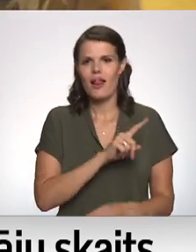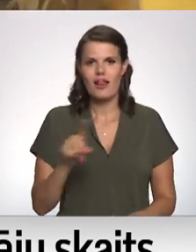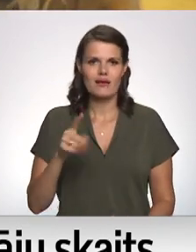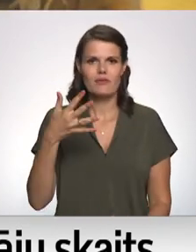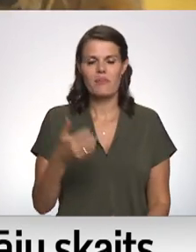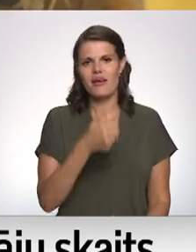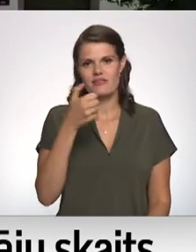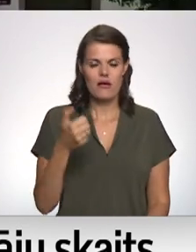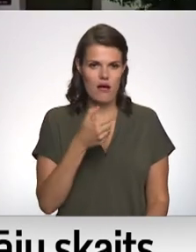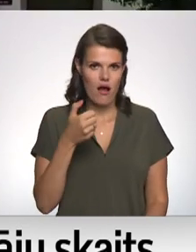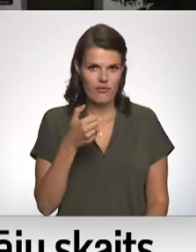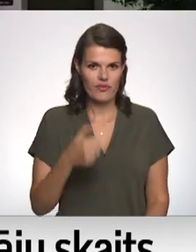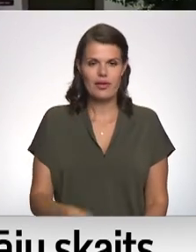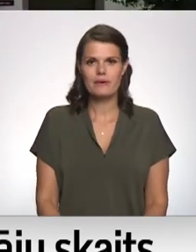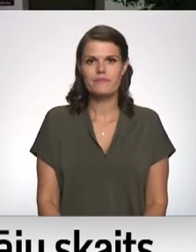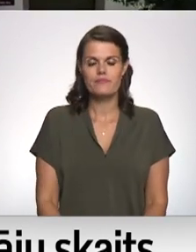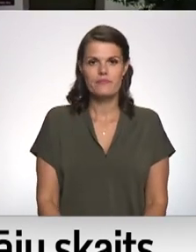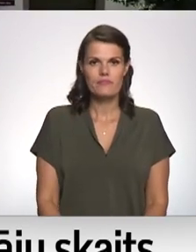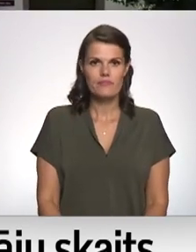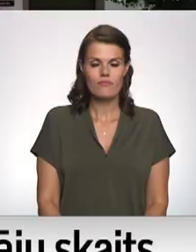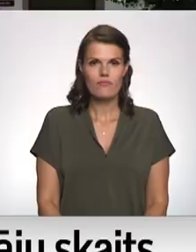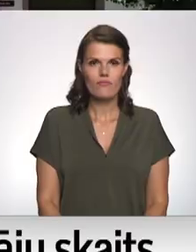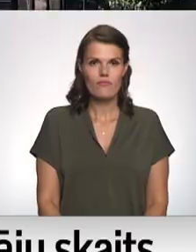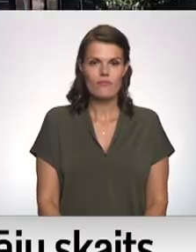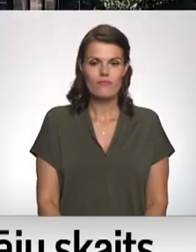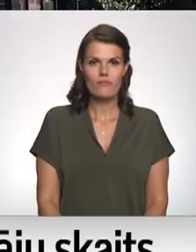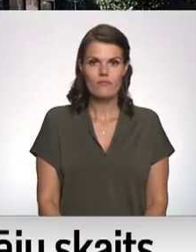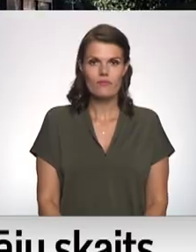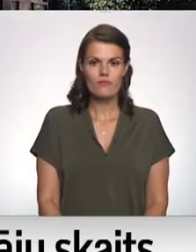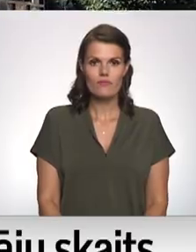5 gadiem cietumā. Diana Aboltiņa, Mikus Andersons, Zemgales reģionālā televīzija.